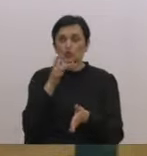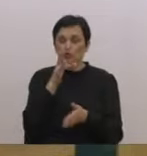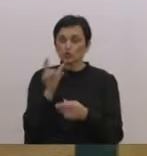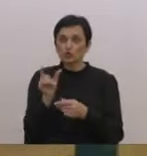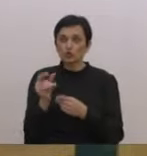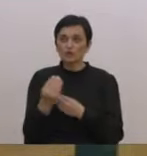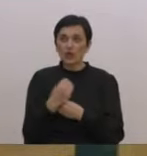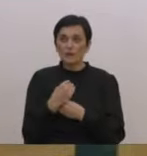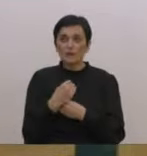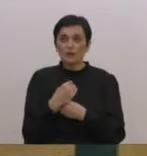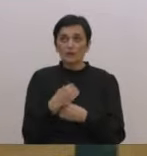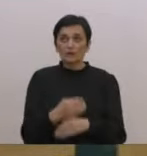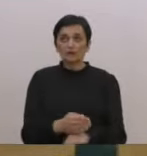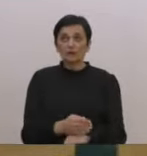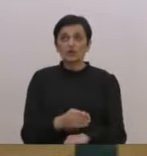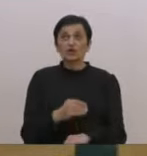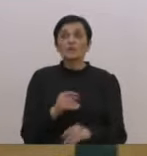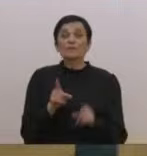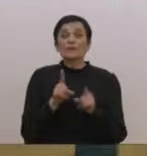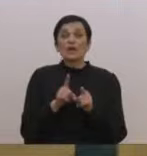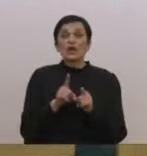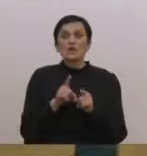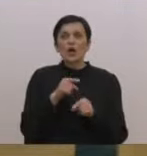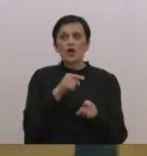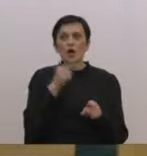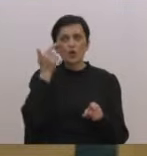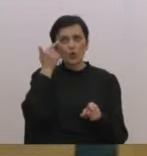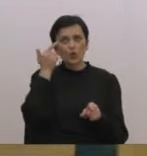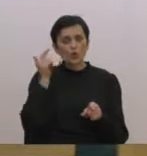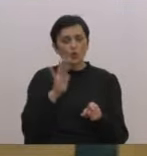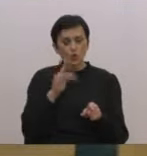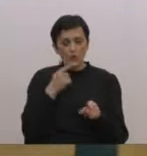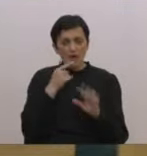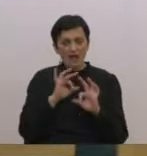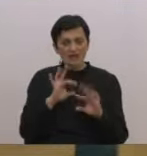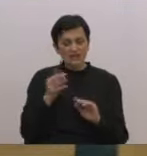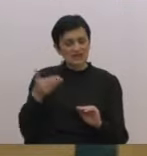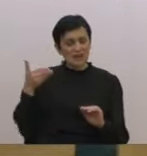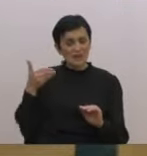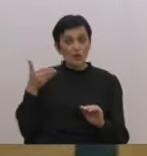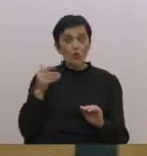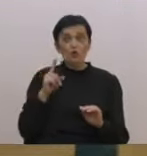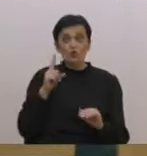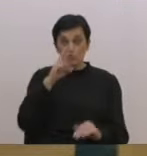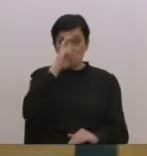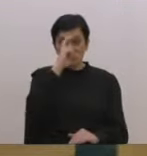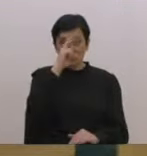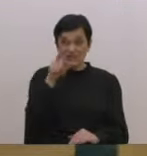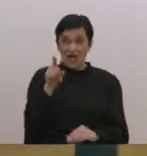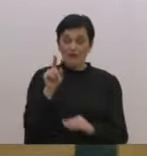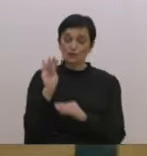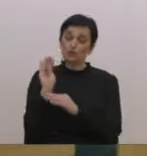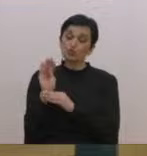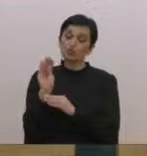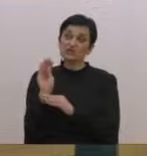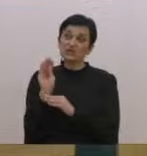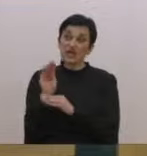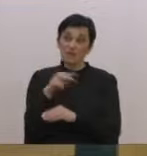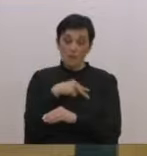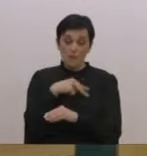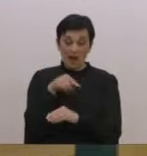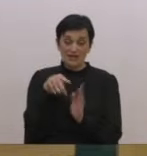დამიმატოთ. იმდენი უმეცრება გამოავლინეთ ამას წინათ, რომ ესე იგი მთავრობას უსაყვედურეთ აი აქ